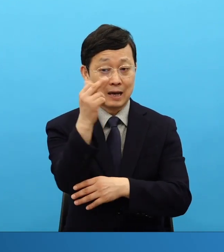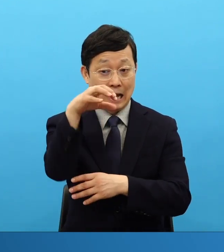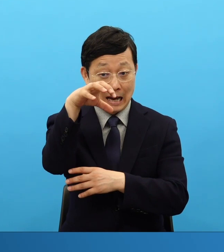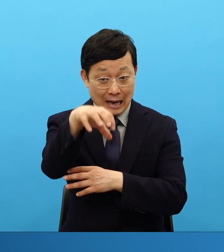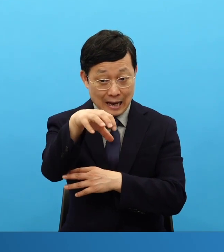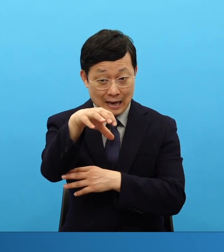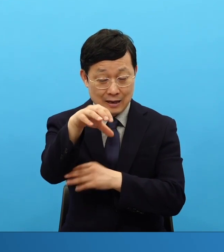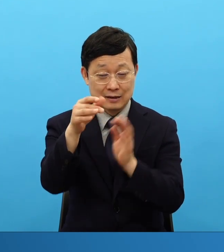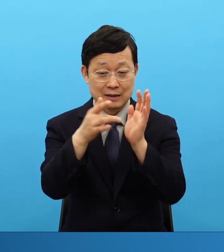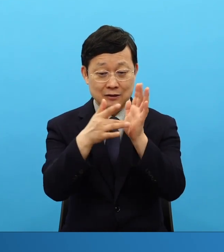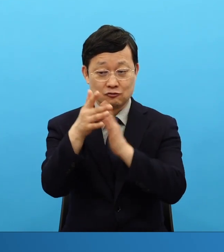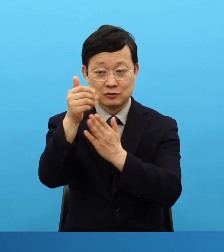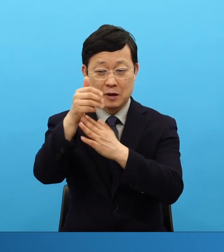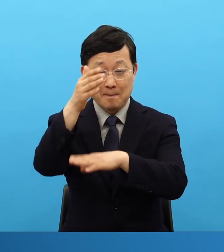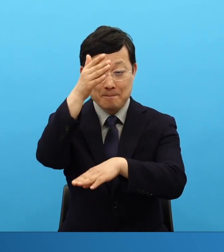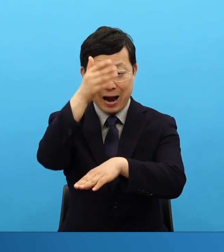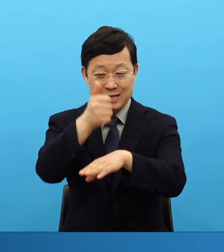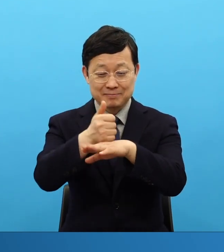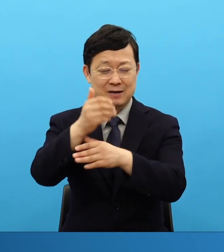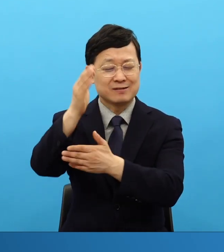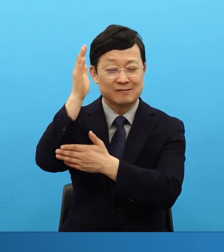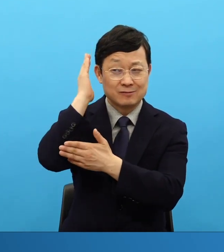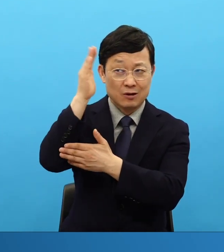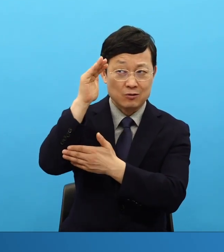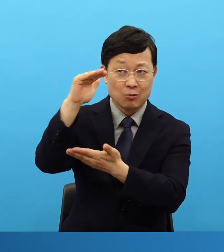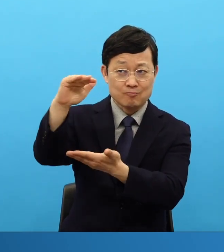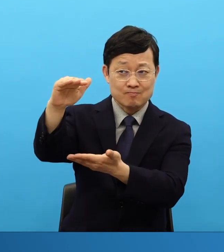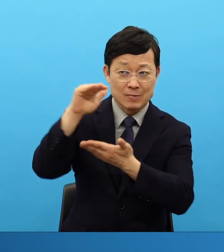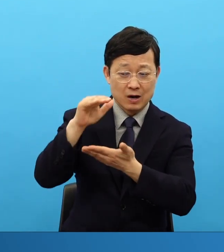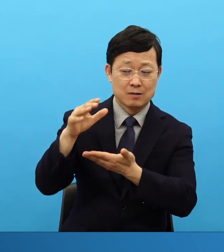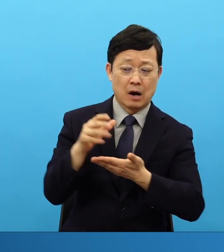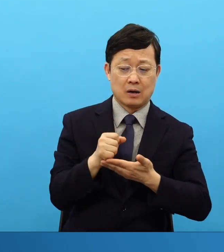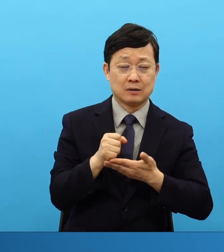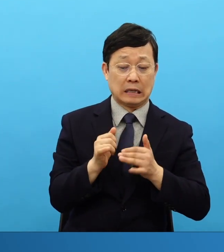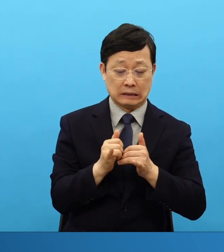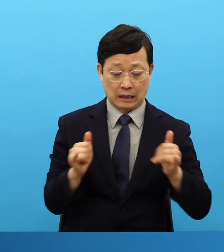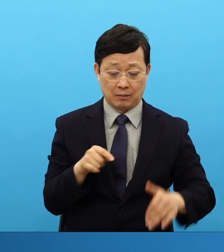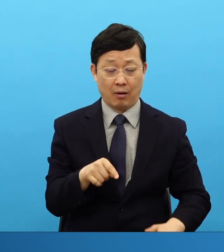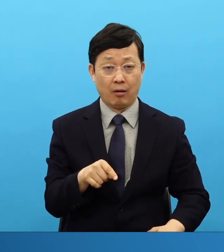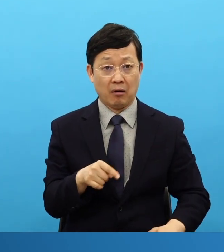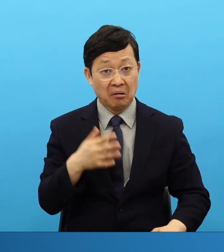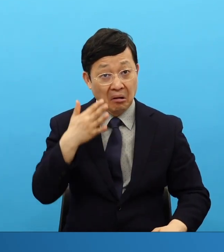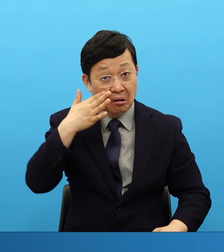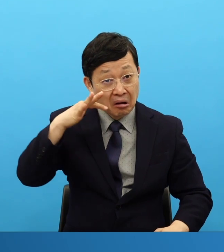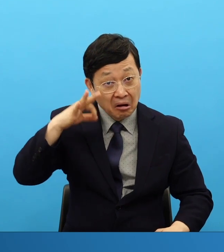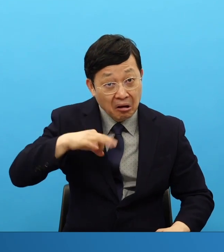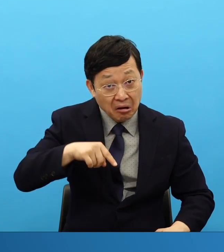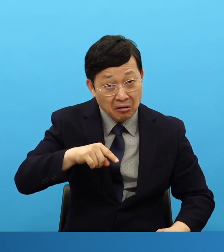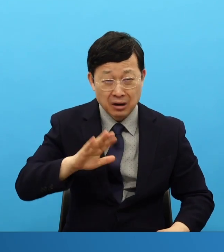마지막 강단 메시지를 갖고 있더니. And they held on to the last pulpit of the Mount of Olives. 그리고 뭡니까? And then what else?